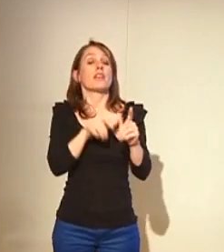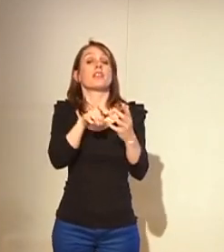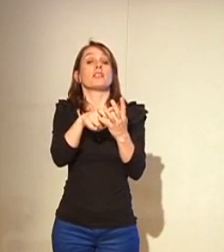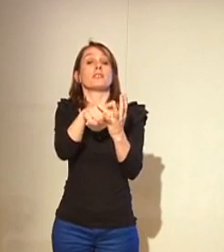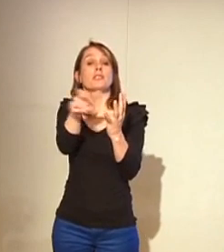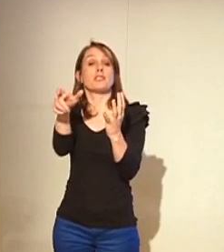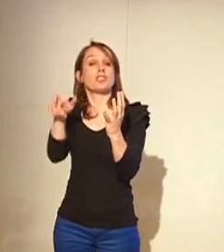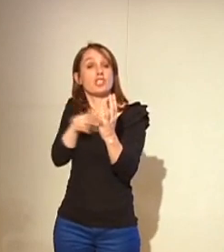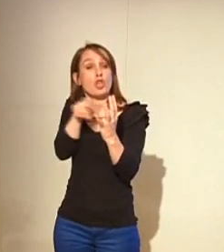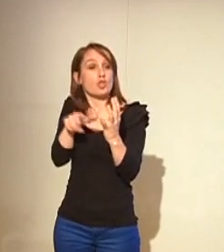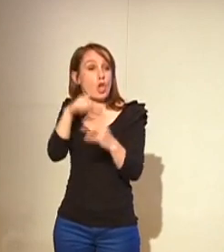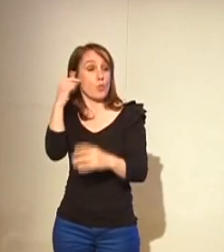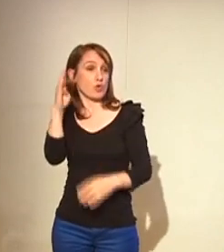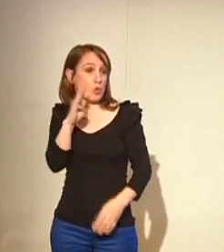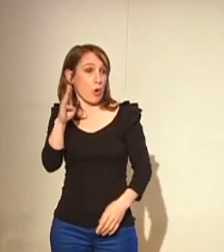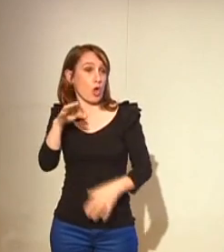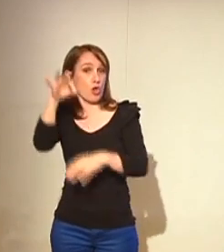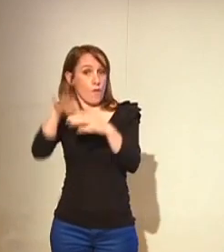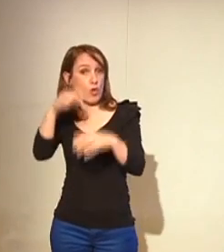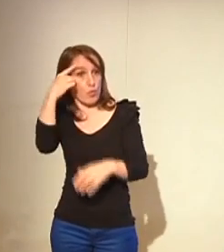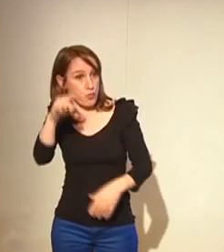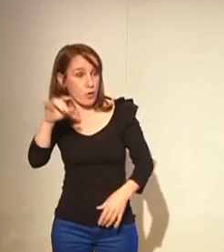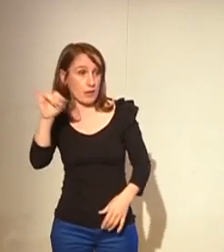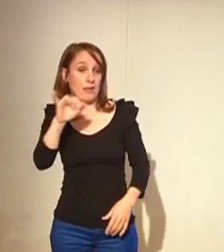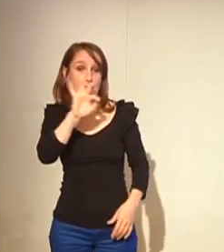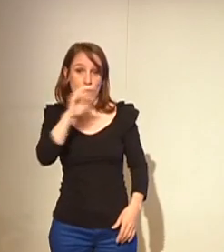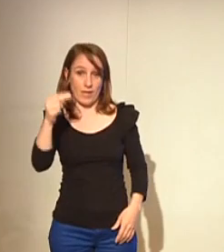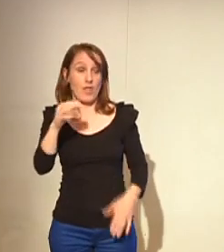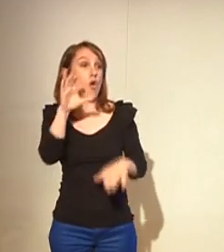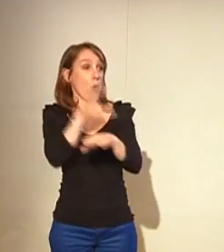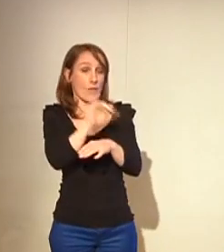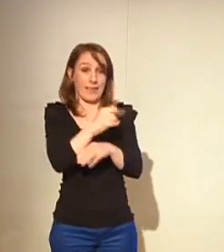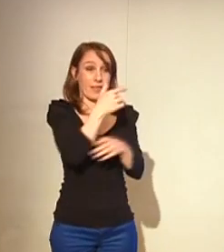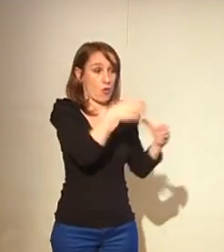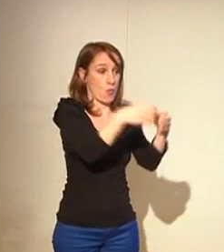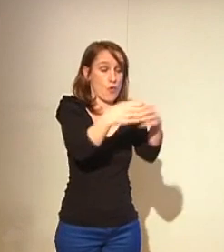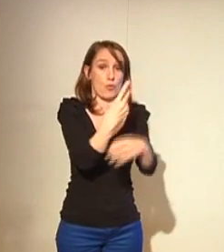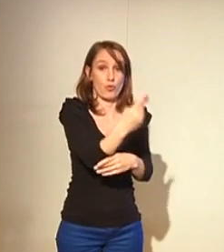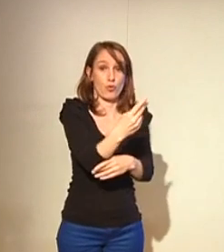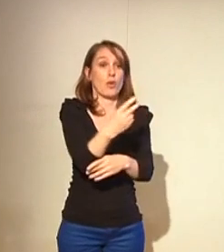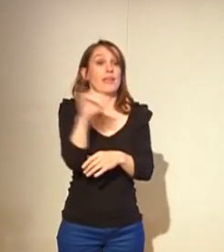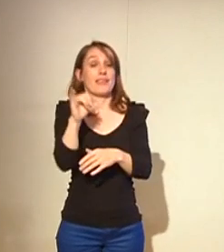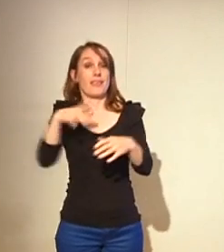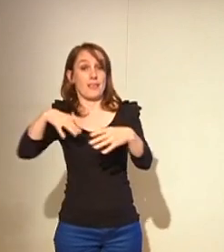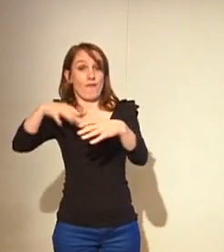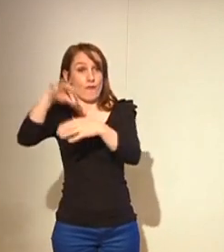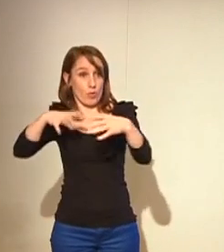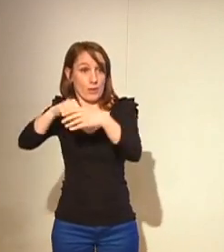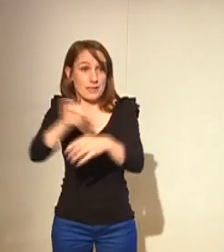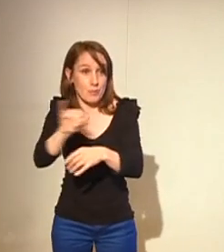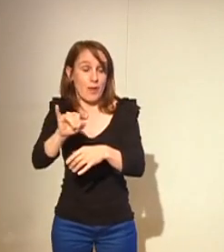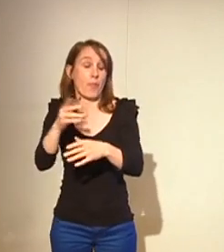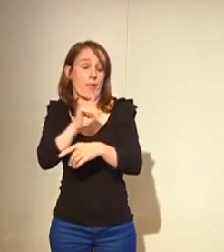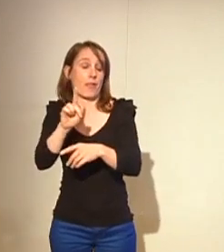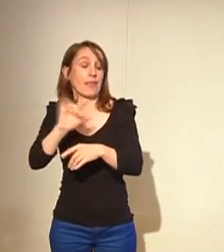avir monsieur breu le Front National qui est entre deux groupes qui s'abstient et qui ne prend pas part au vote UMP udi nous